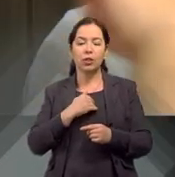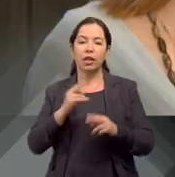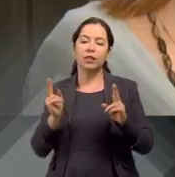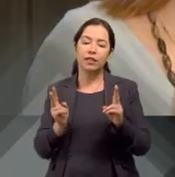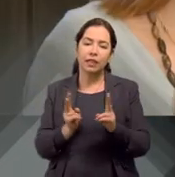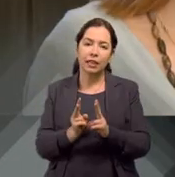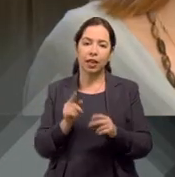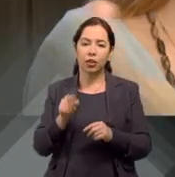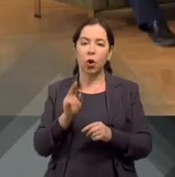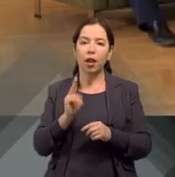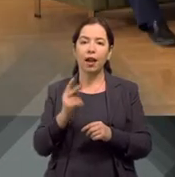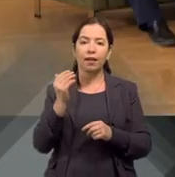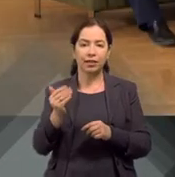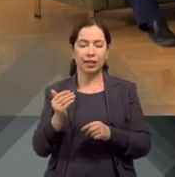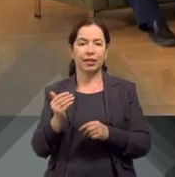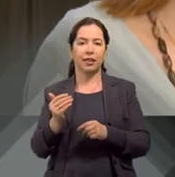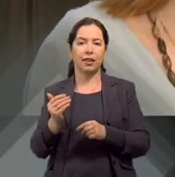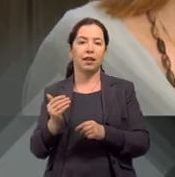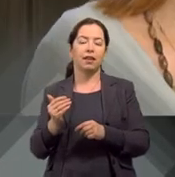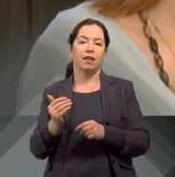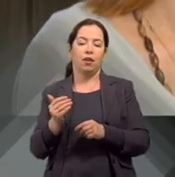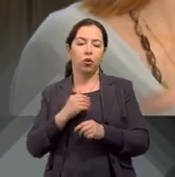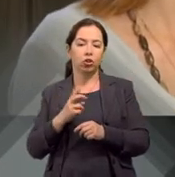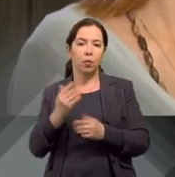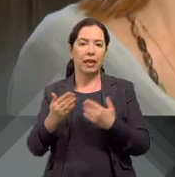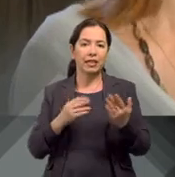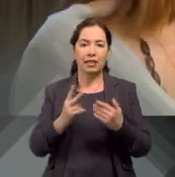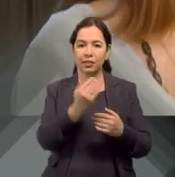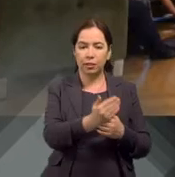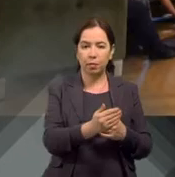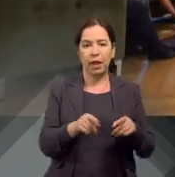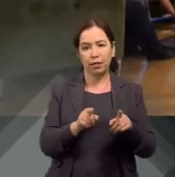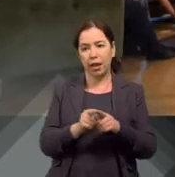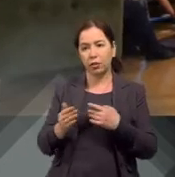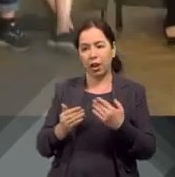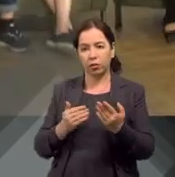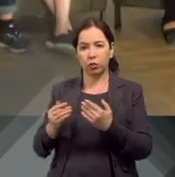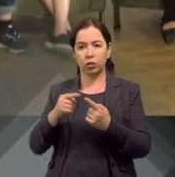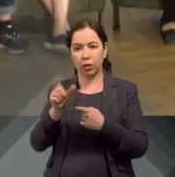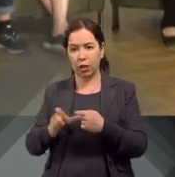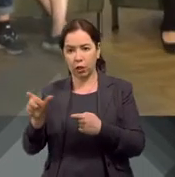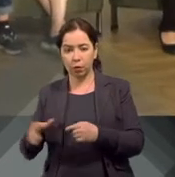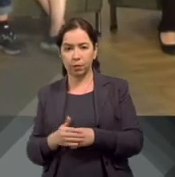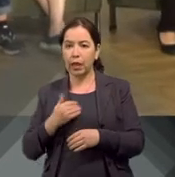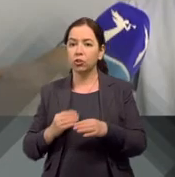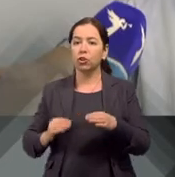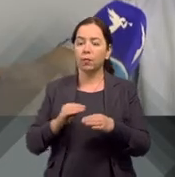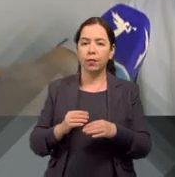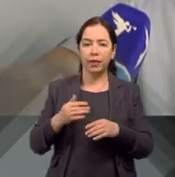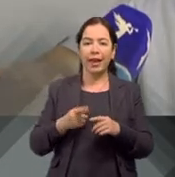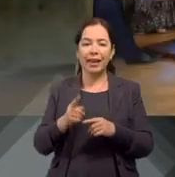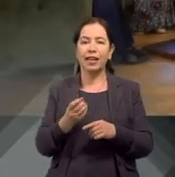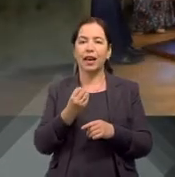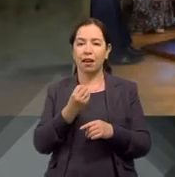ты хочешь относиться, чтобы относились к тебе. Я хочу добавить. Давай. Да, мне кажется, что вот это та хорошая зависимость.